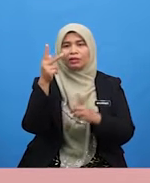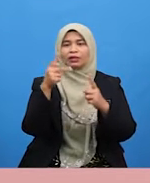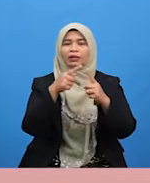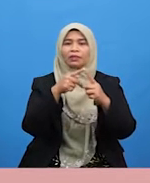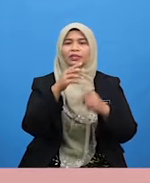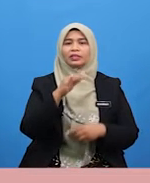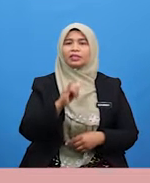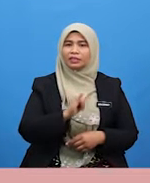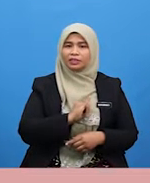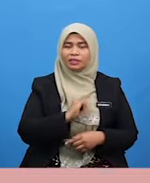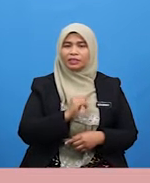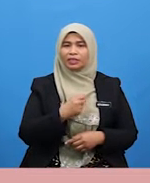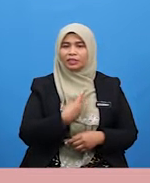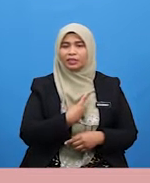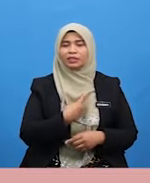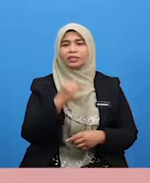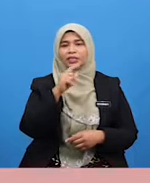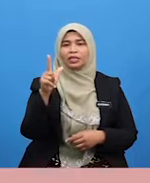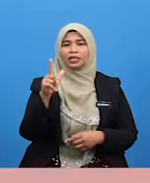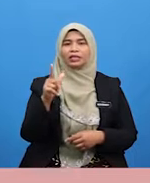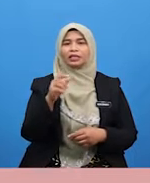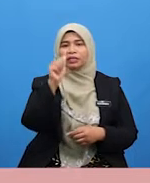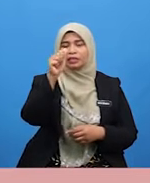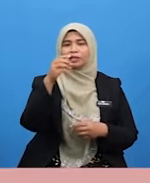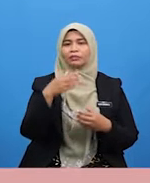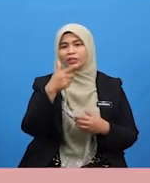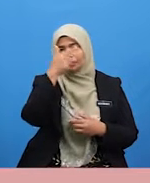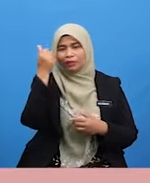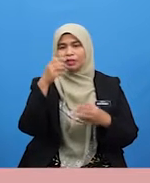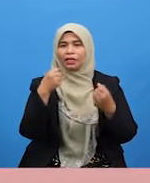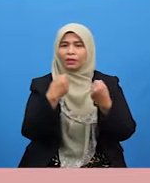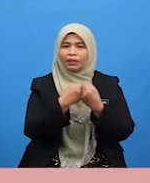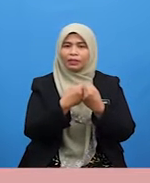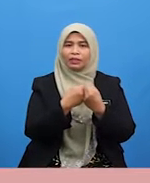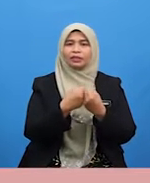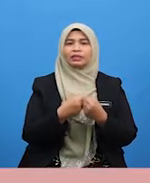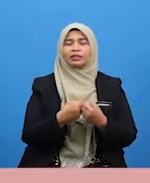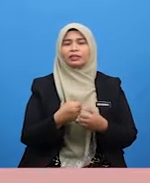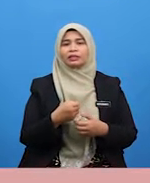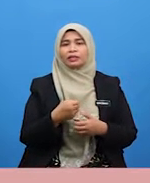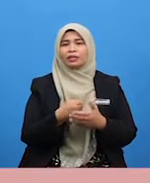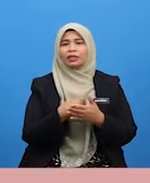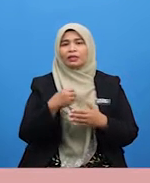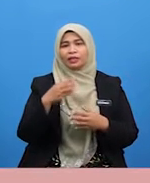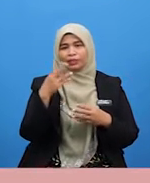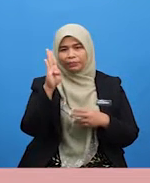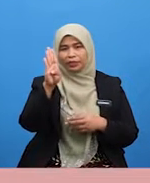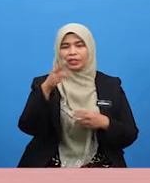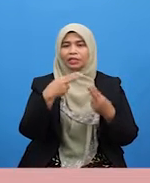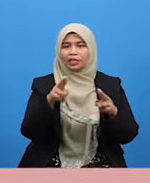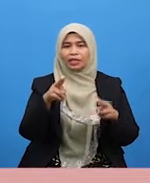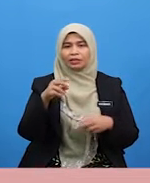ialah A. Penyebab kemalangan. B. Hilang kewarasan akal. C.